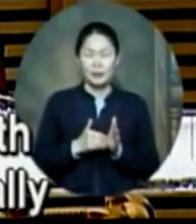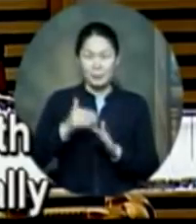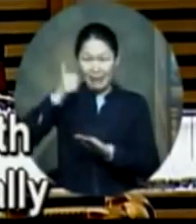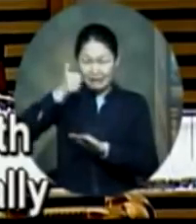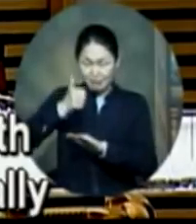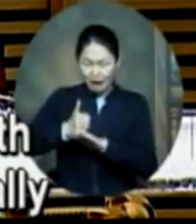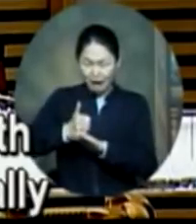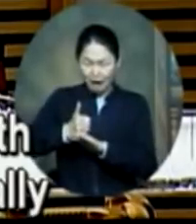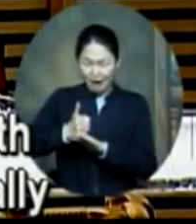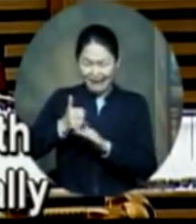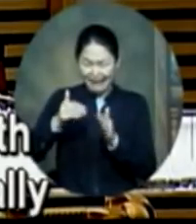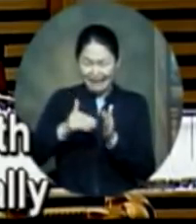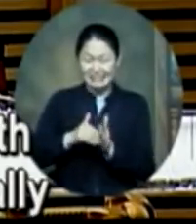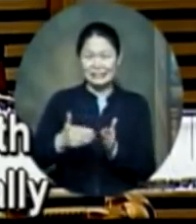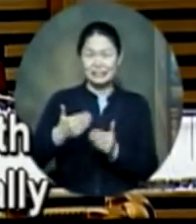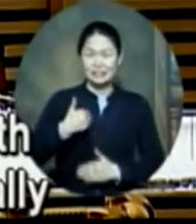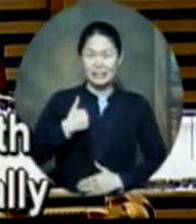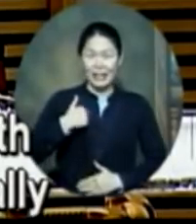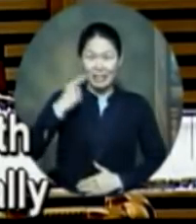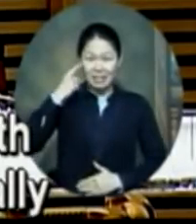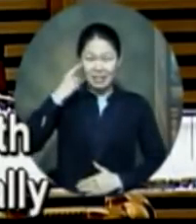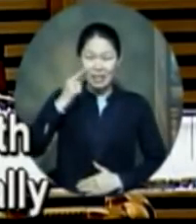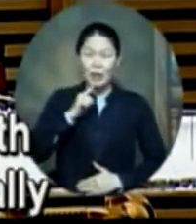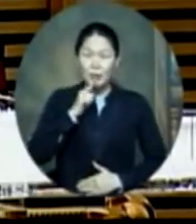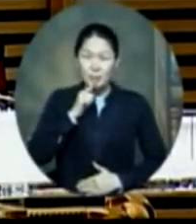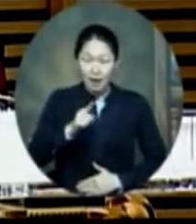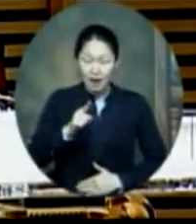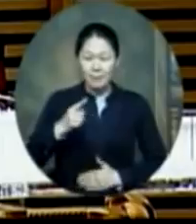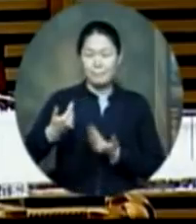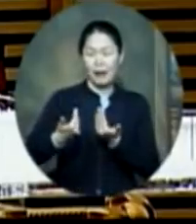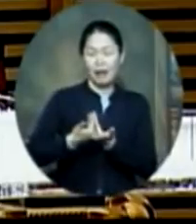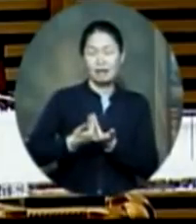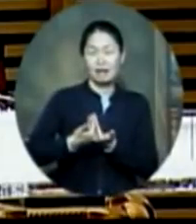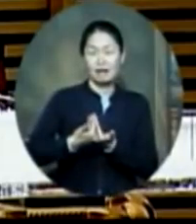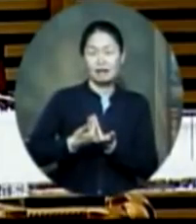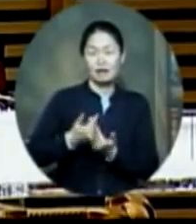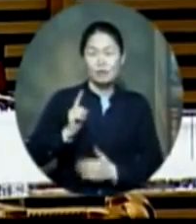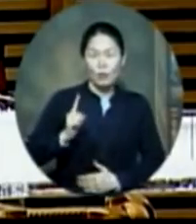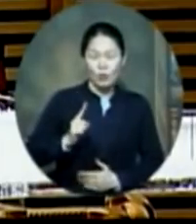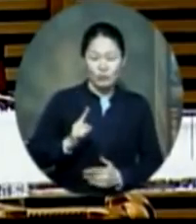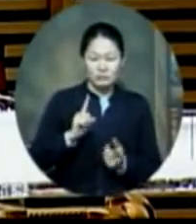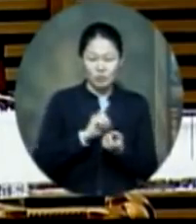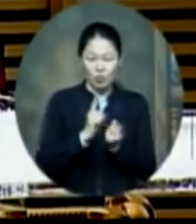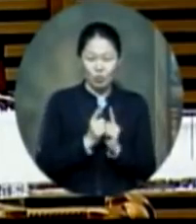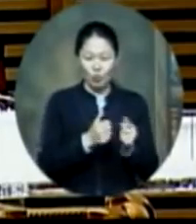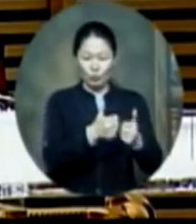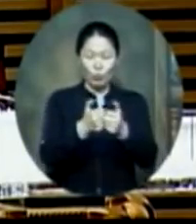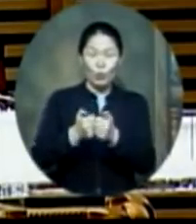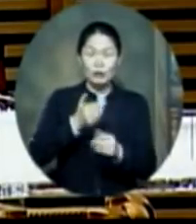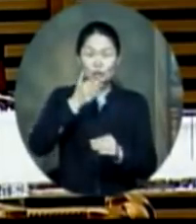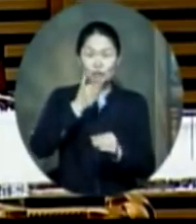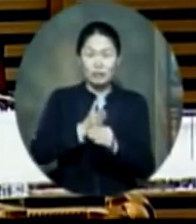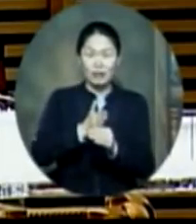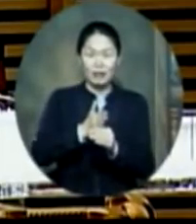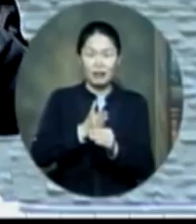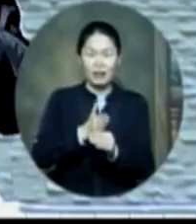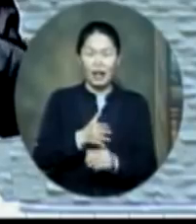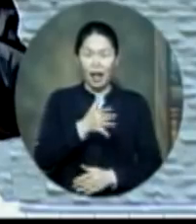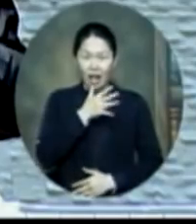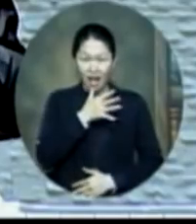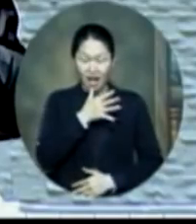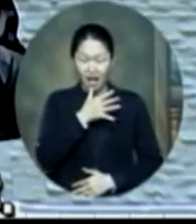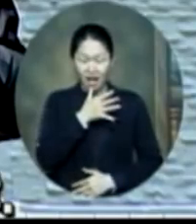끝까지 제 의견에 반대하던 그 사람이 하는 이야기가 토의하는 도중에 아,